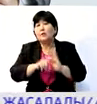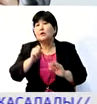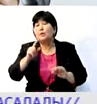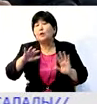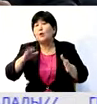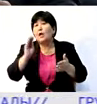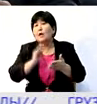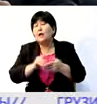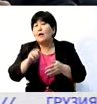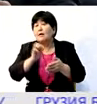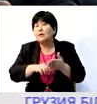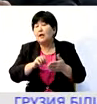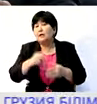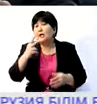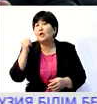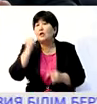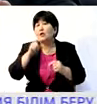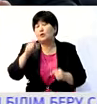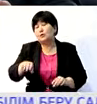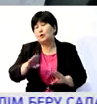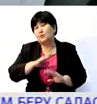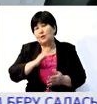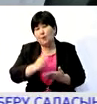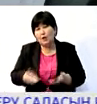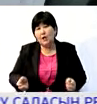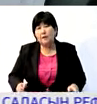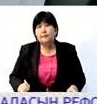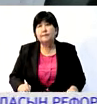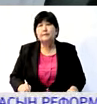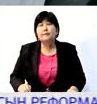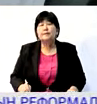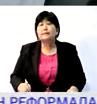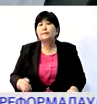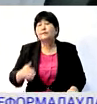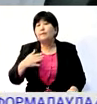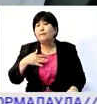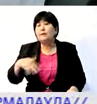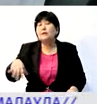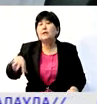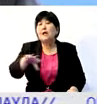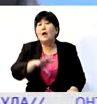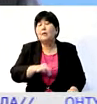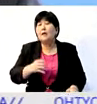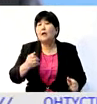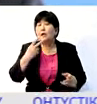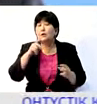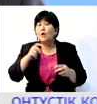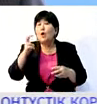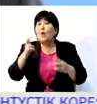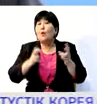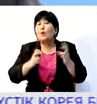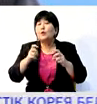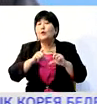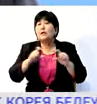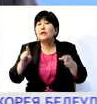оқиға тіркелсе, салдарынан 2 жұмысшы мерт болды. Біздің аймақты алып қарайтын болсақ, былтыр өндірістік кеңеспен